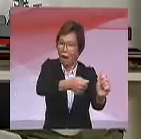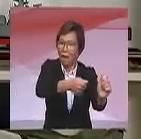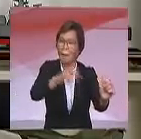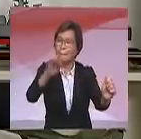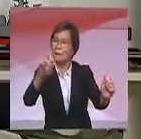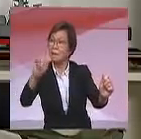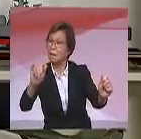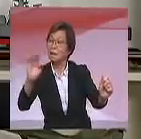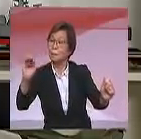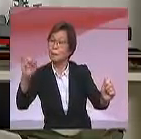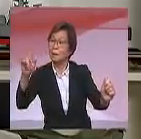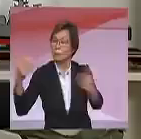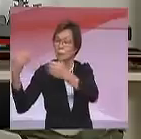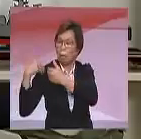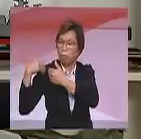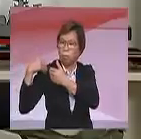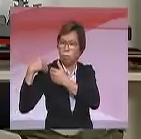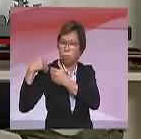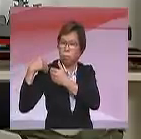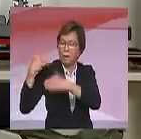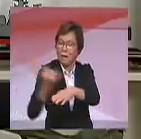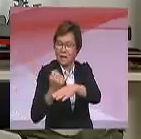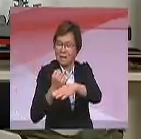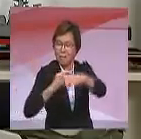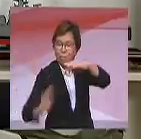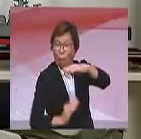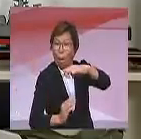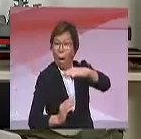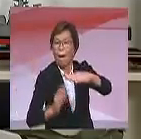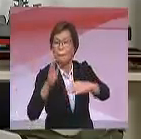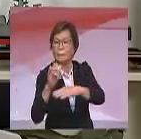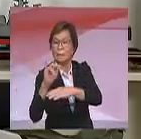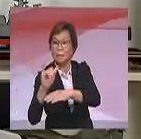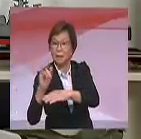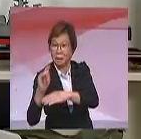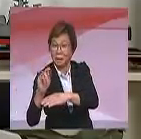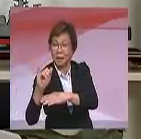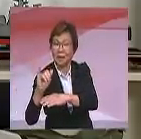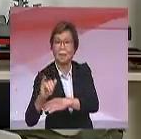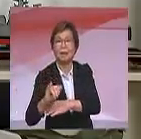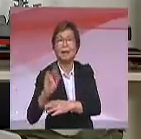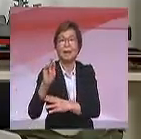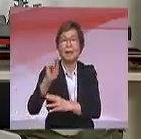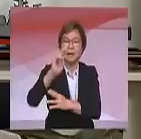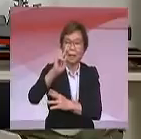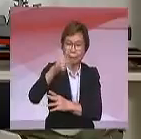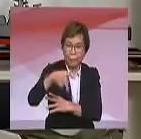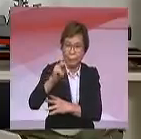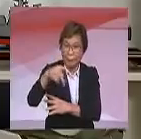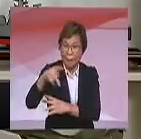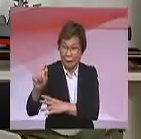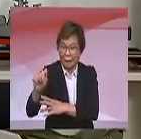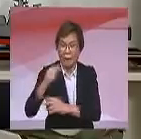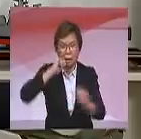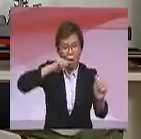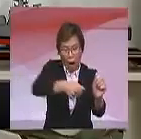arahan kepada sektor-sektor industri di bawah MITI, manakala Ketua Pengarah Perkhidmatan Awam KPPA akan